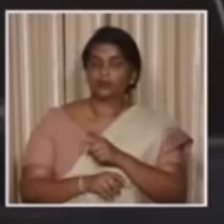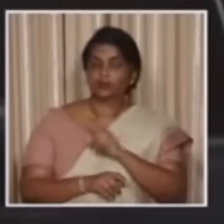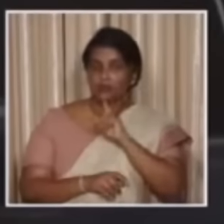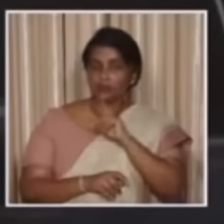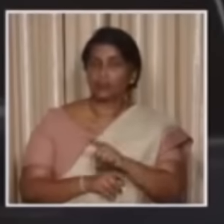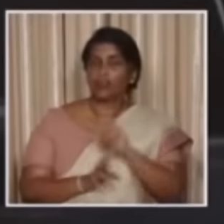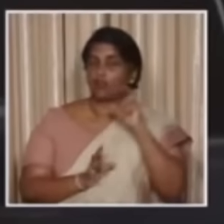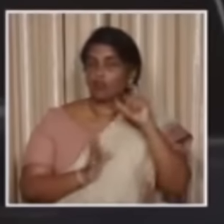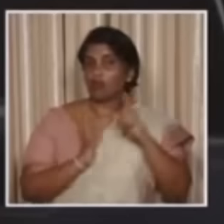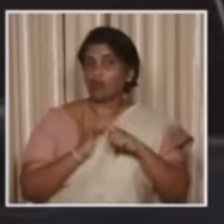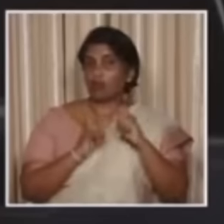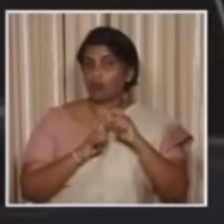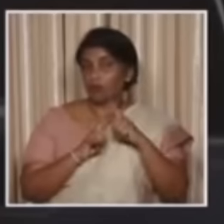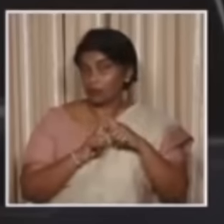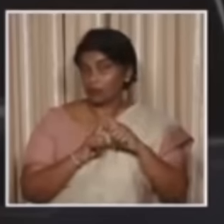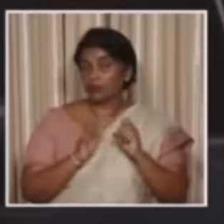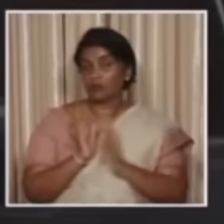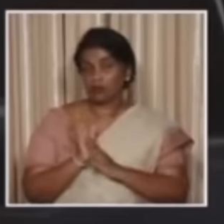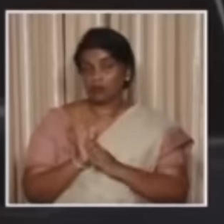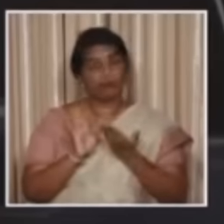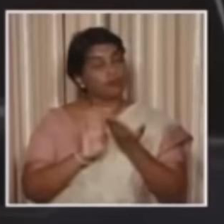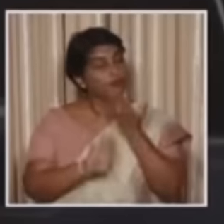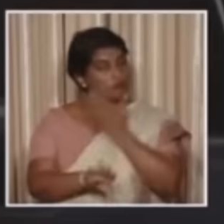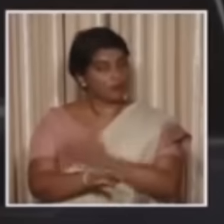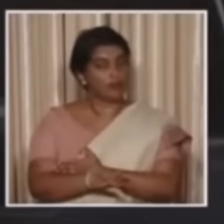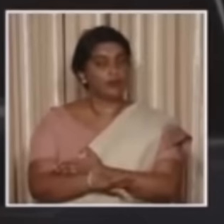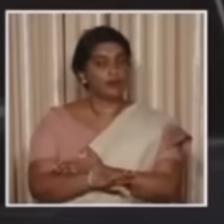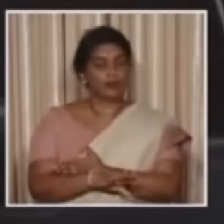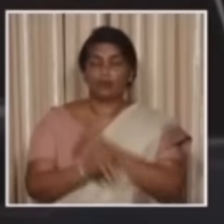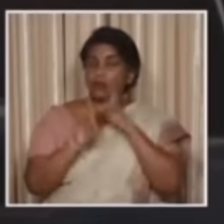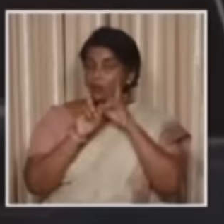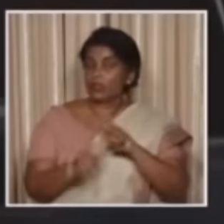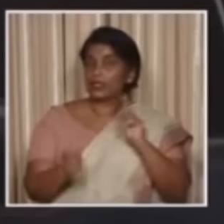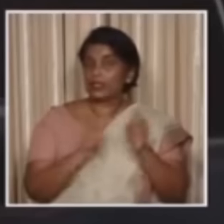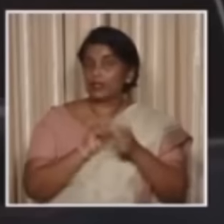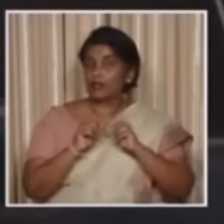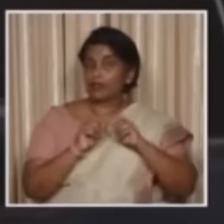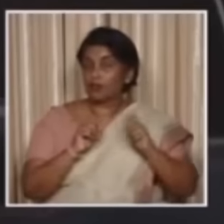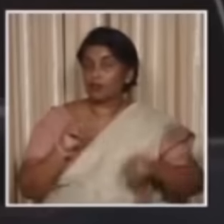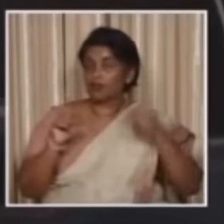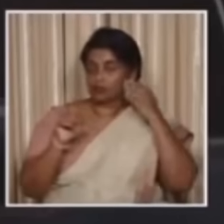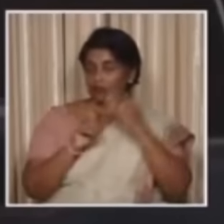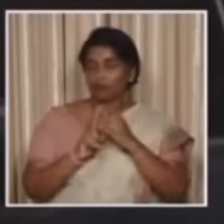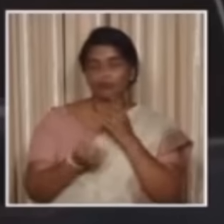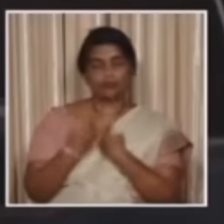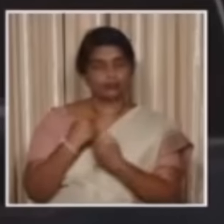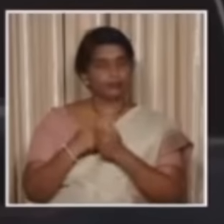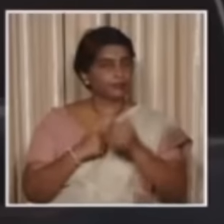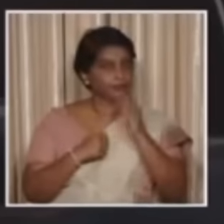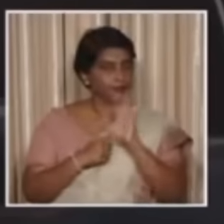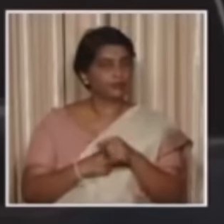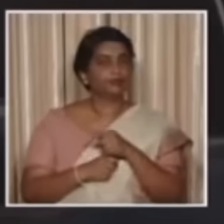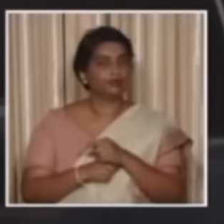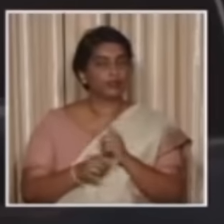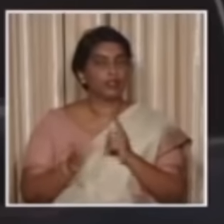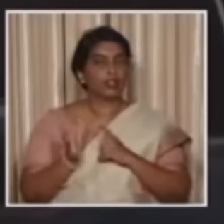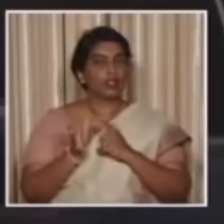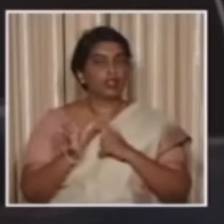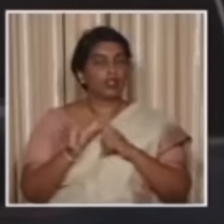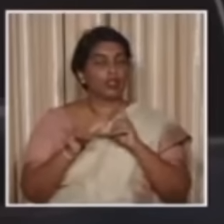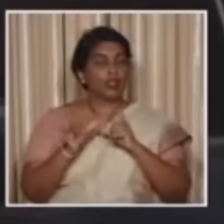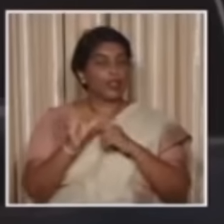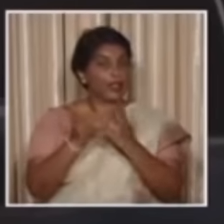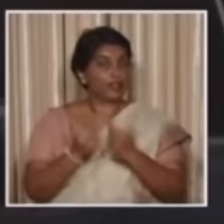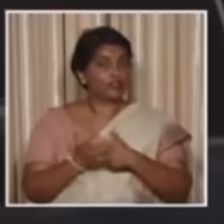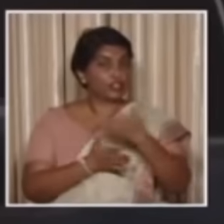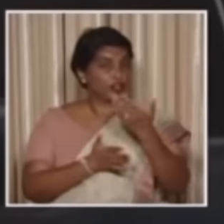මේ කෝප් කමිටුවේ මීට පෙර ආතුව මේ ක්‍රිකට් බෝඩ් එක සම්බන්ධයෙන් විමර්ශන කළා තියෙනවා විගණන වාර්තා ඉදිරිපත් වෙලා